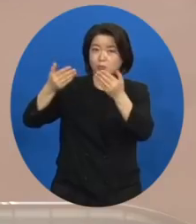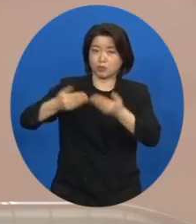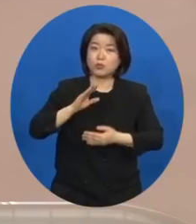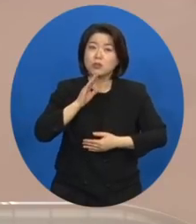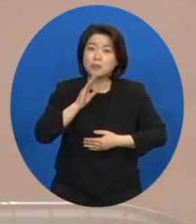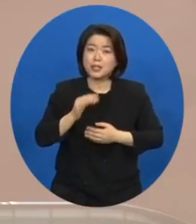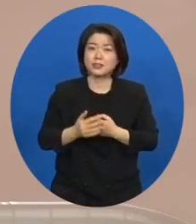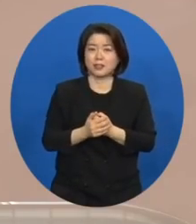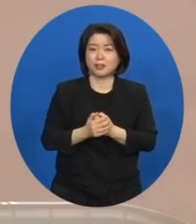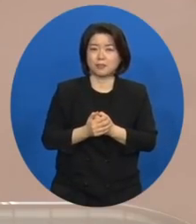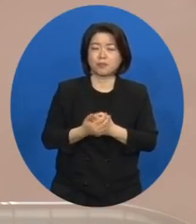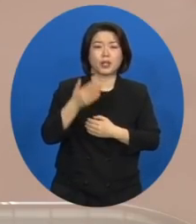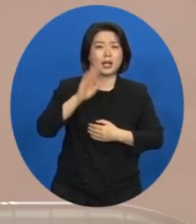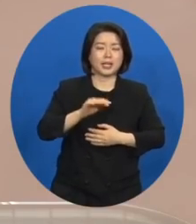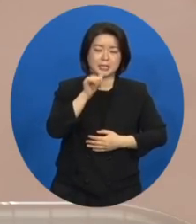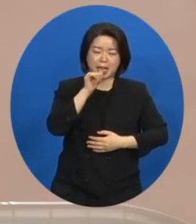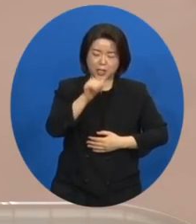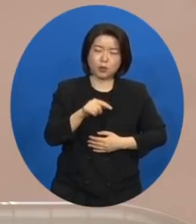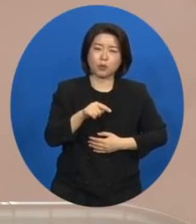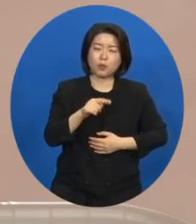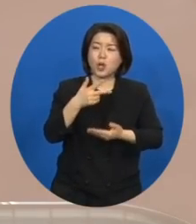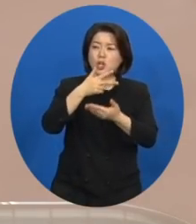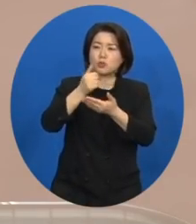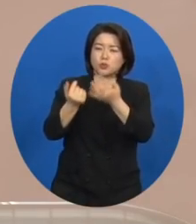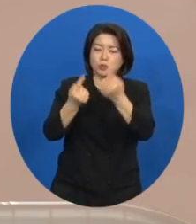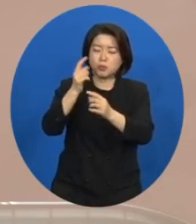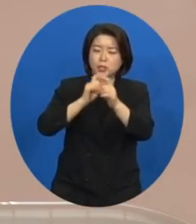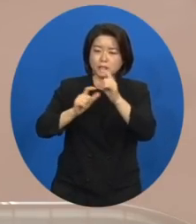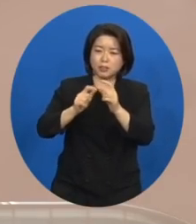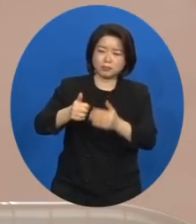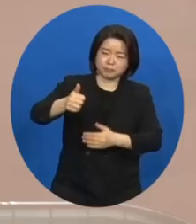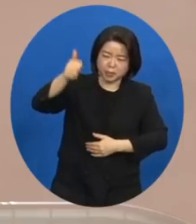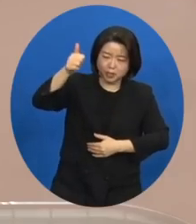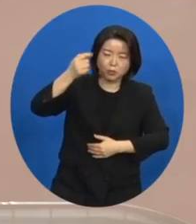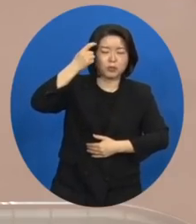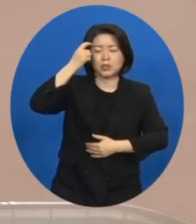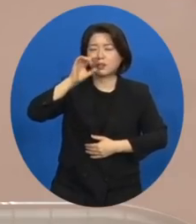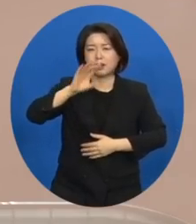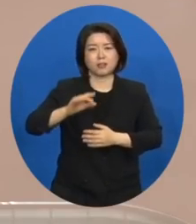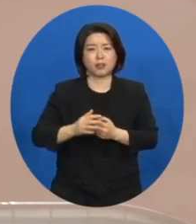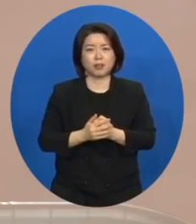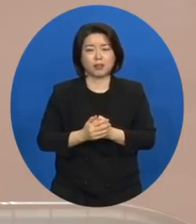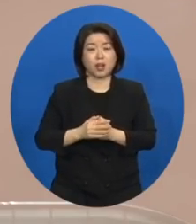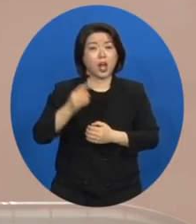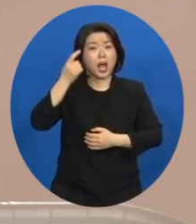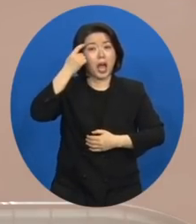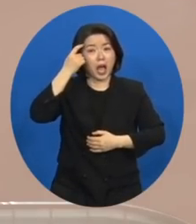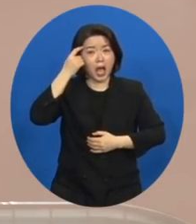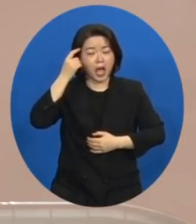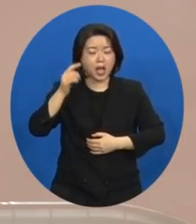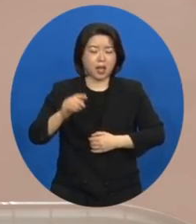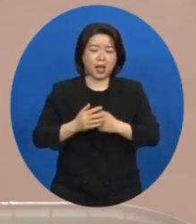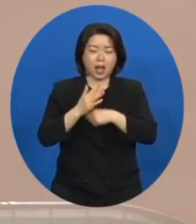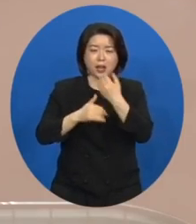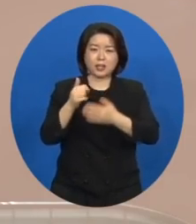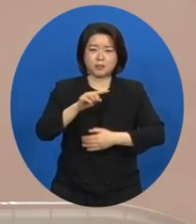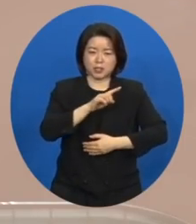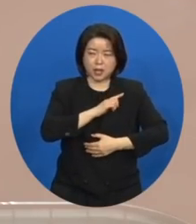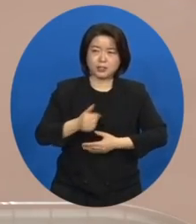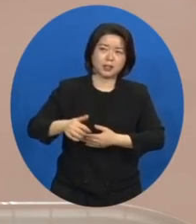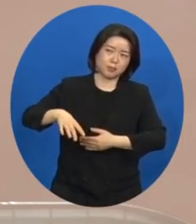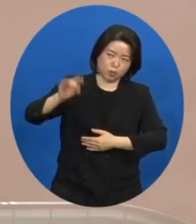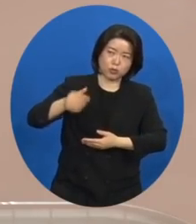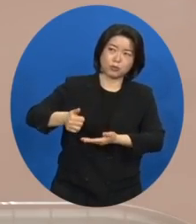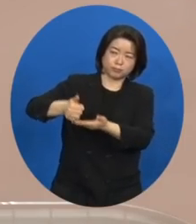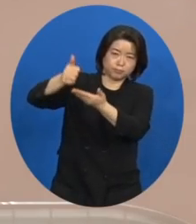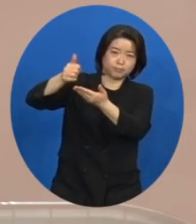결코 주님보다 더 가치있다 라고 여길 수는 없어요 하나님의 가장 우선이기 때문에 그런데 누군가는 그 배우자를